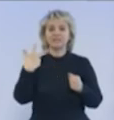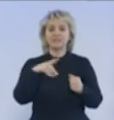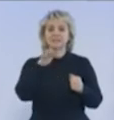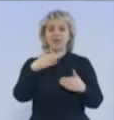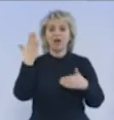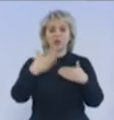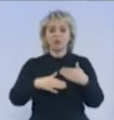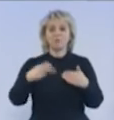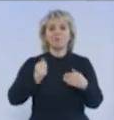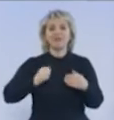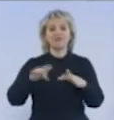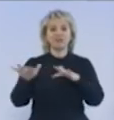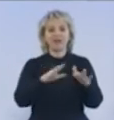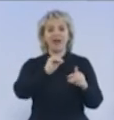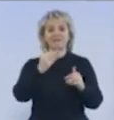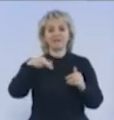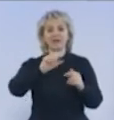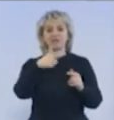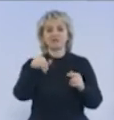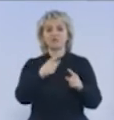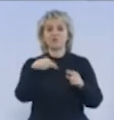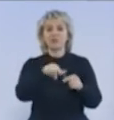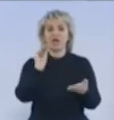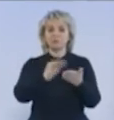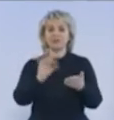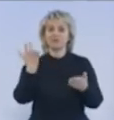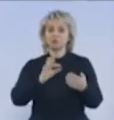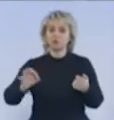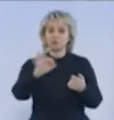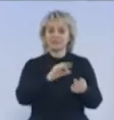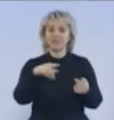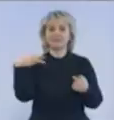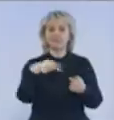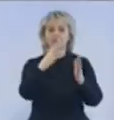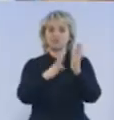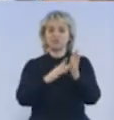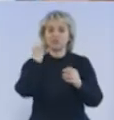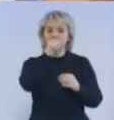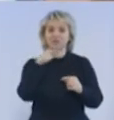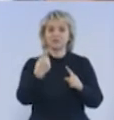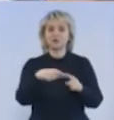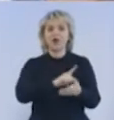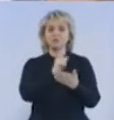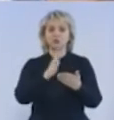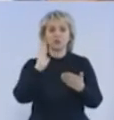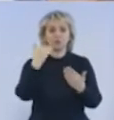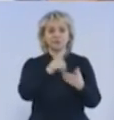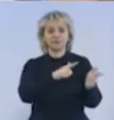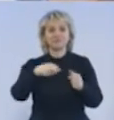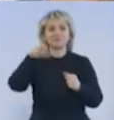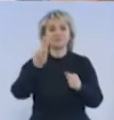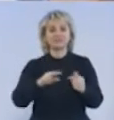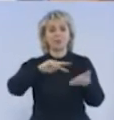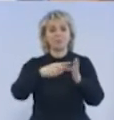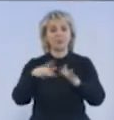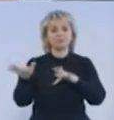30-летие окончания боевых действий в Афганистане готовится отметить в Ростовской области. На 2019 год к этой дате будет подготовлен специальный